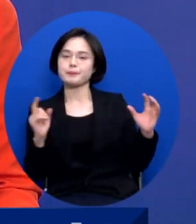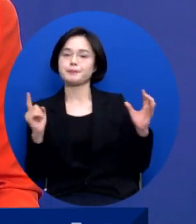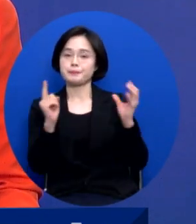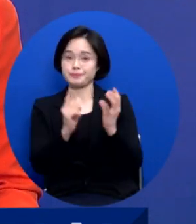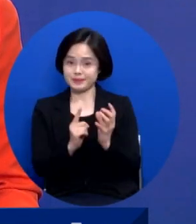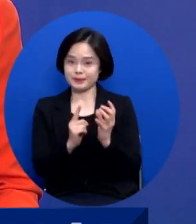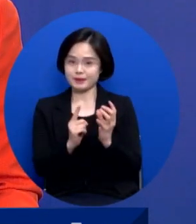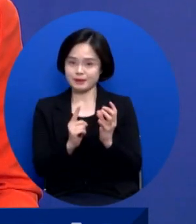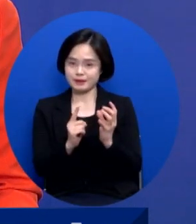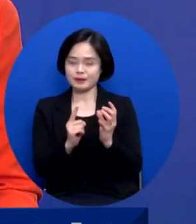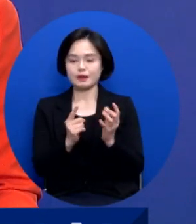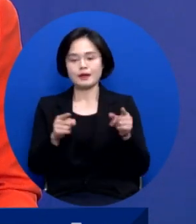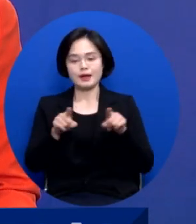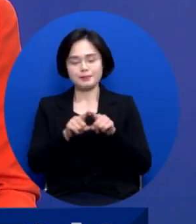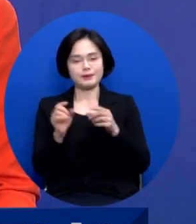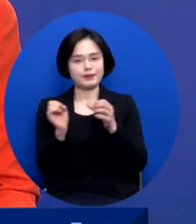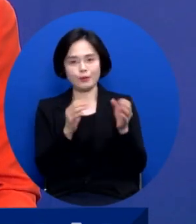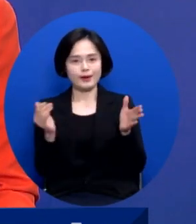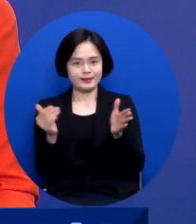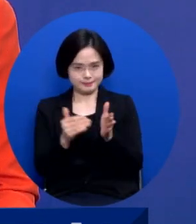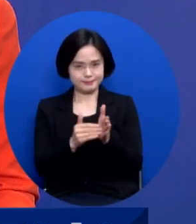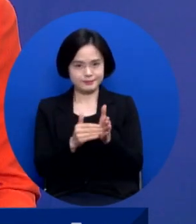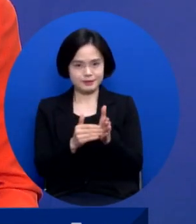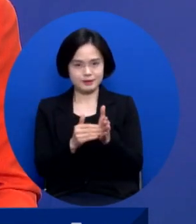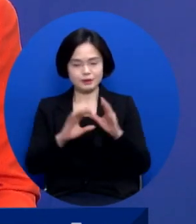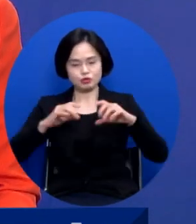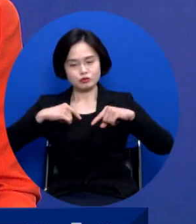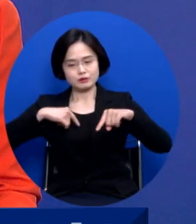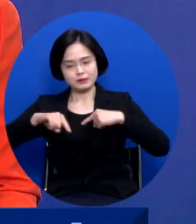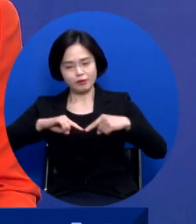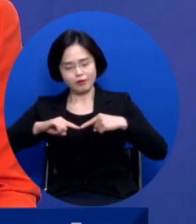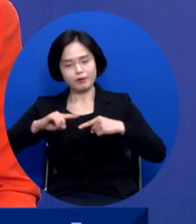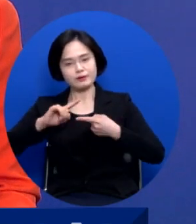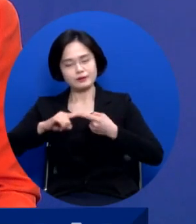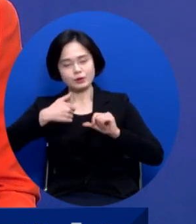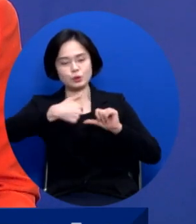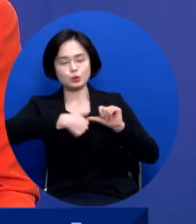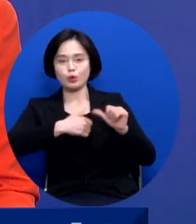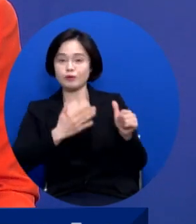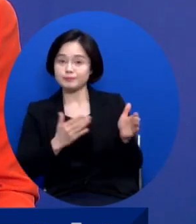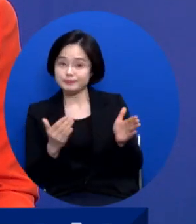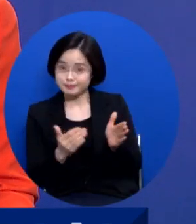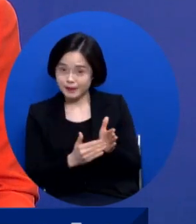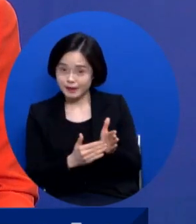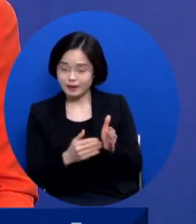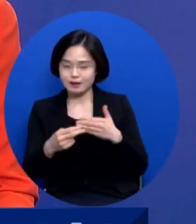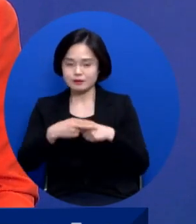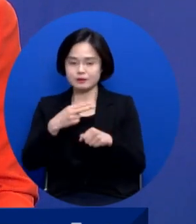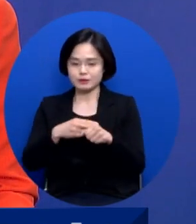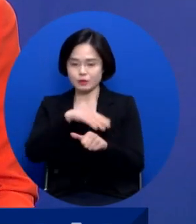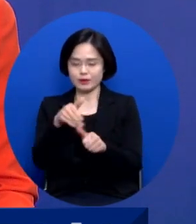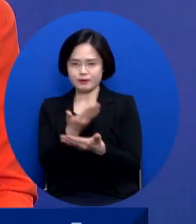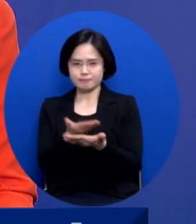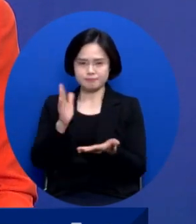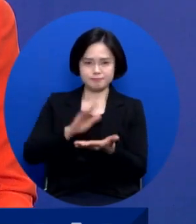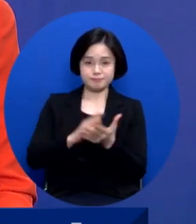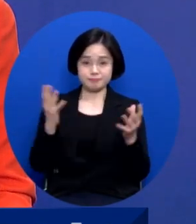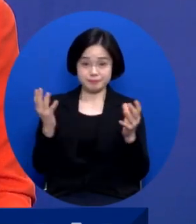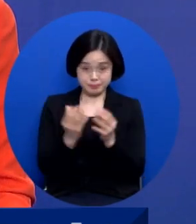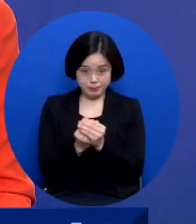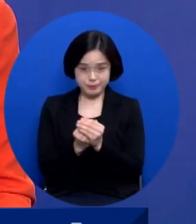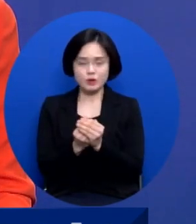대통령은 국정 현안에 대한 조언도 구하는 한편 의료개혁 등 개혁과제 완수를 위해 종교계가 힘을 모아줄